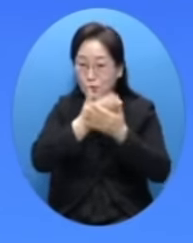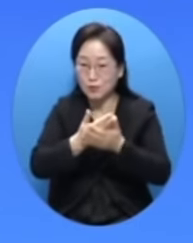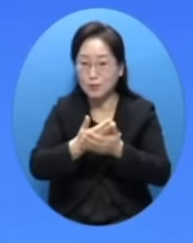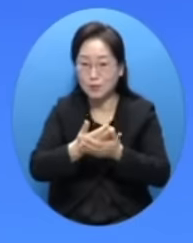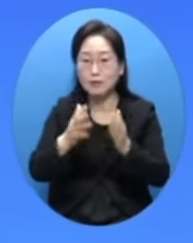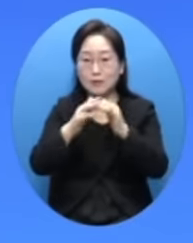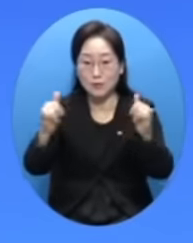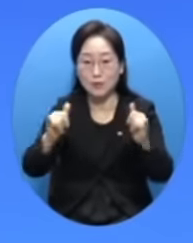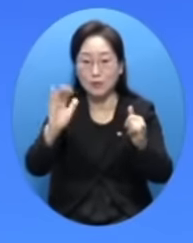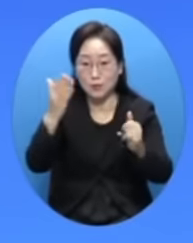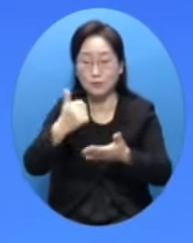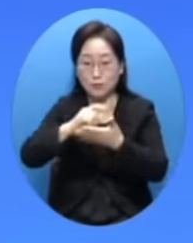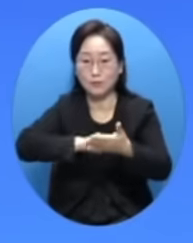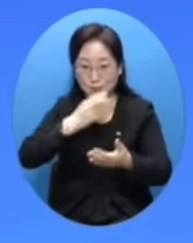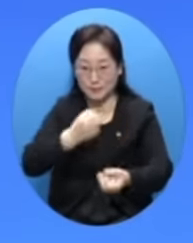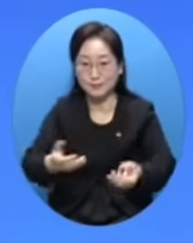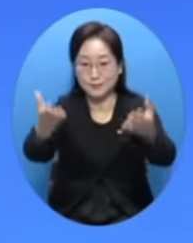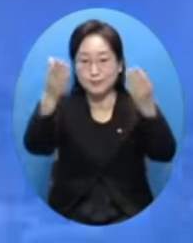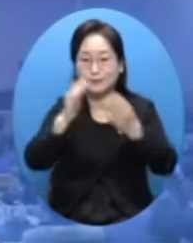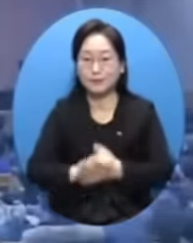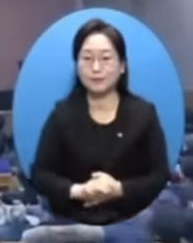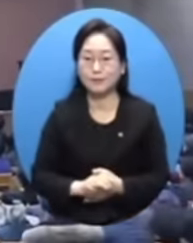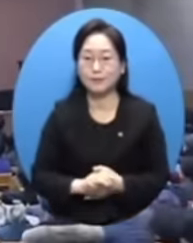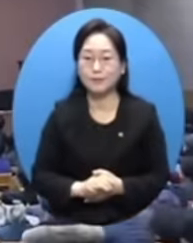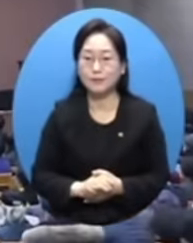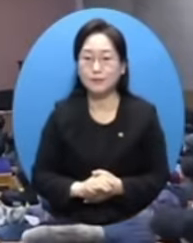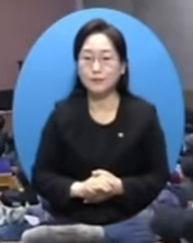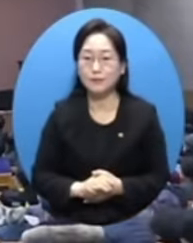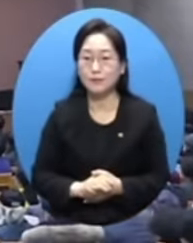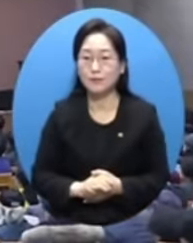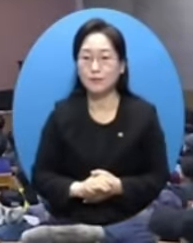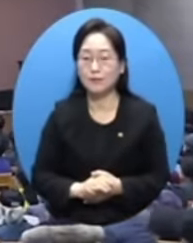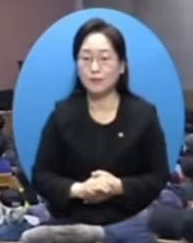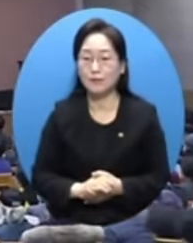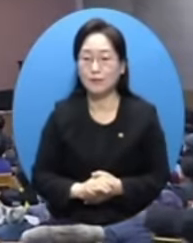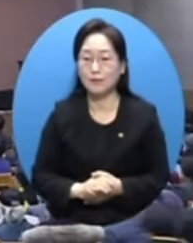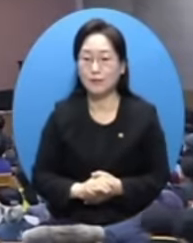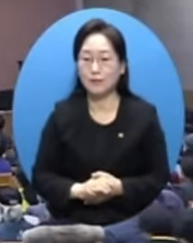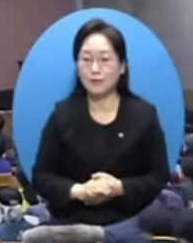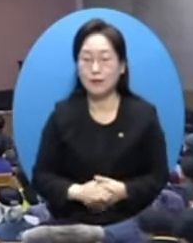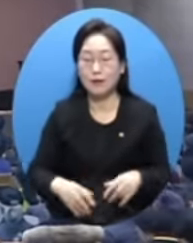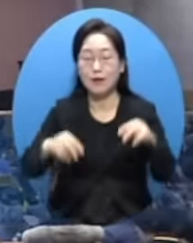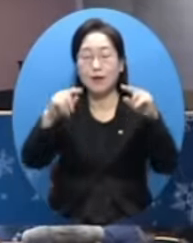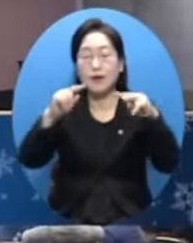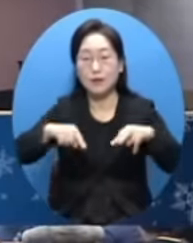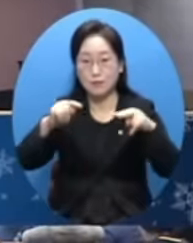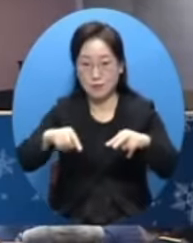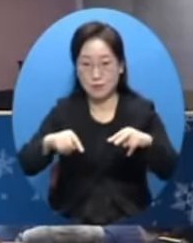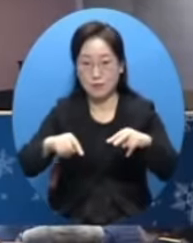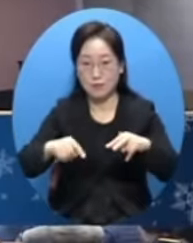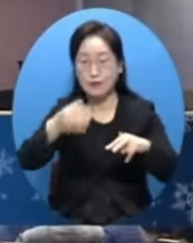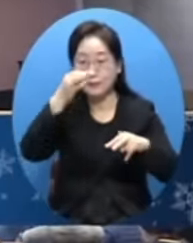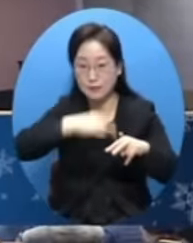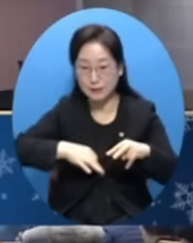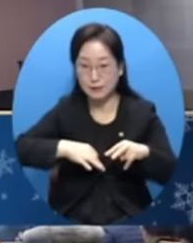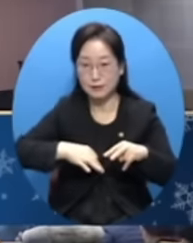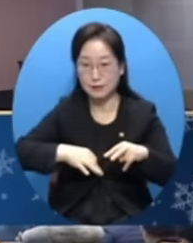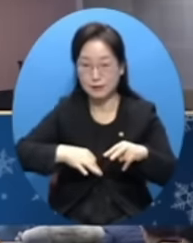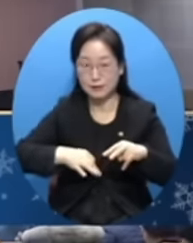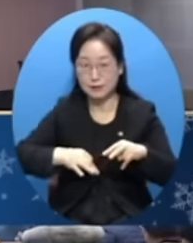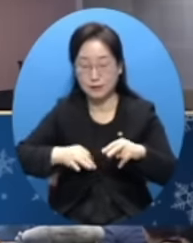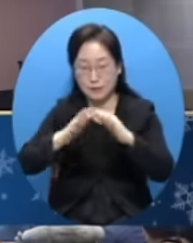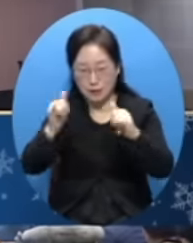되시기를 주님의 이름으로 축원합니다 아멘 갑절로 남겨 자들에 대한 칭찬에 대해서 함께 생각해